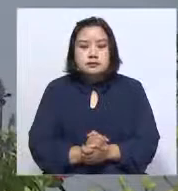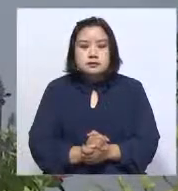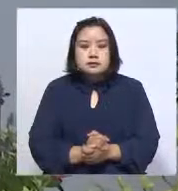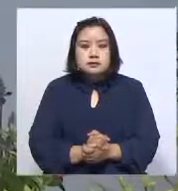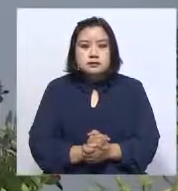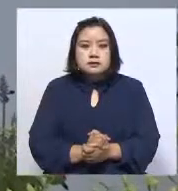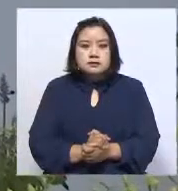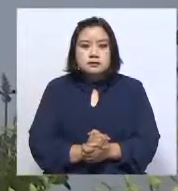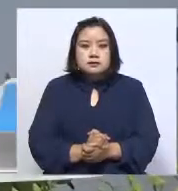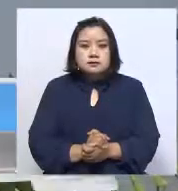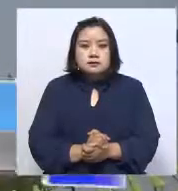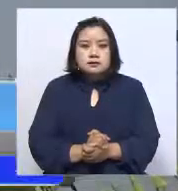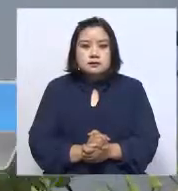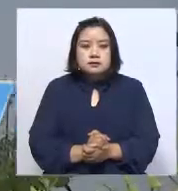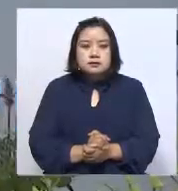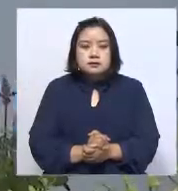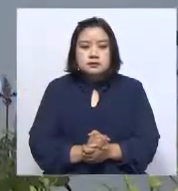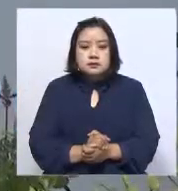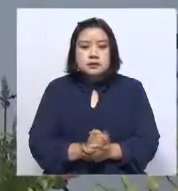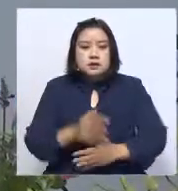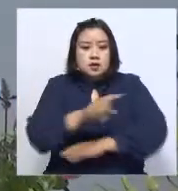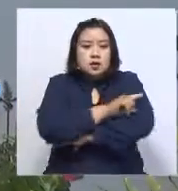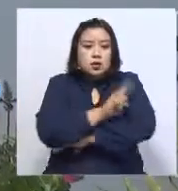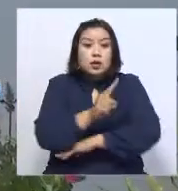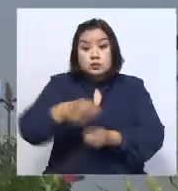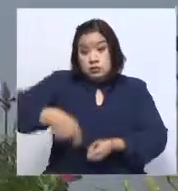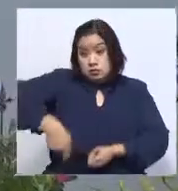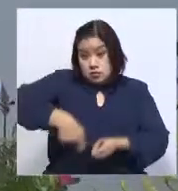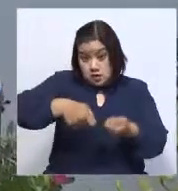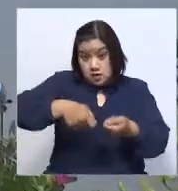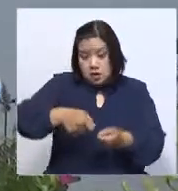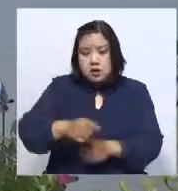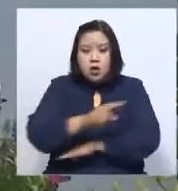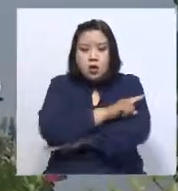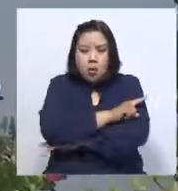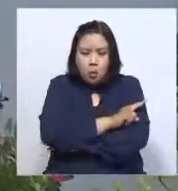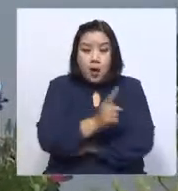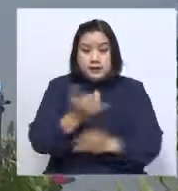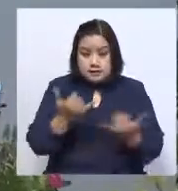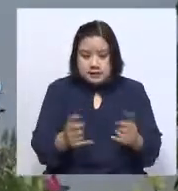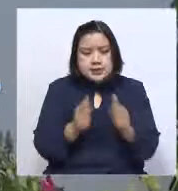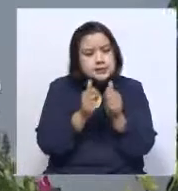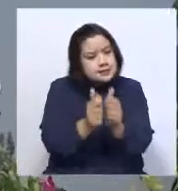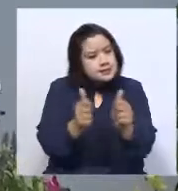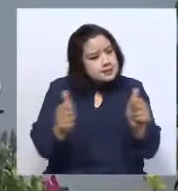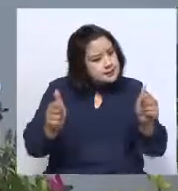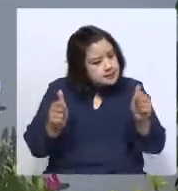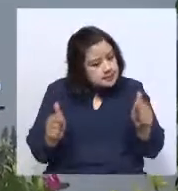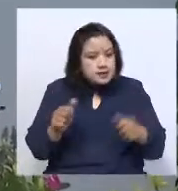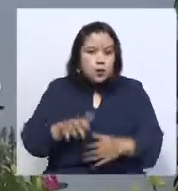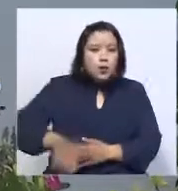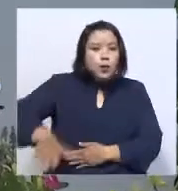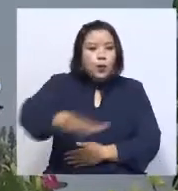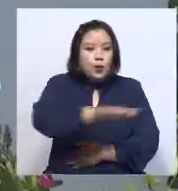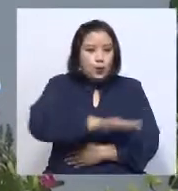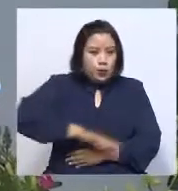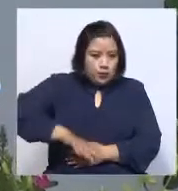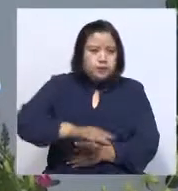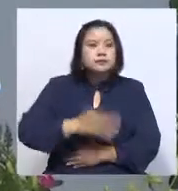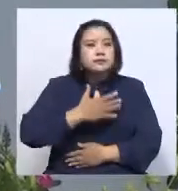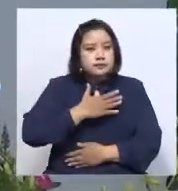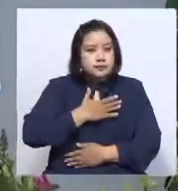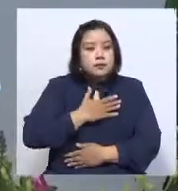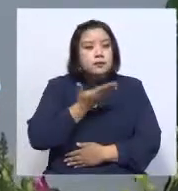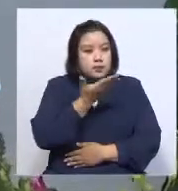ที่เป็นวันสงกรานต์เป็นวันดีของประเทศของเราผมขออวยพ